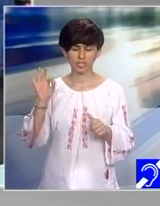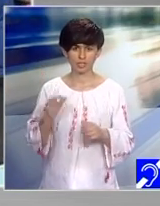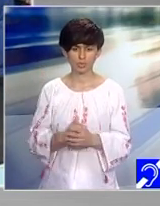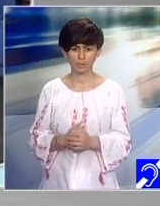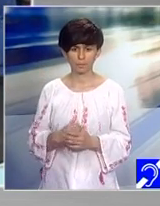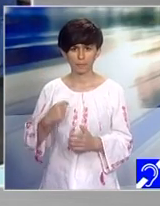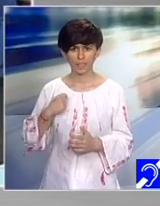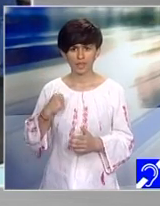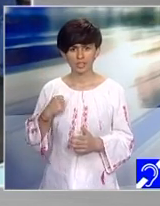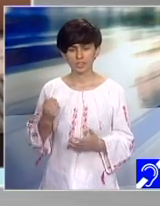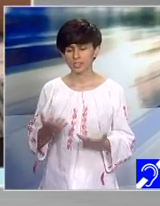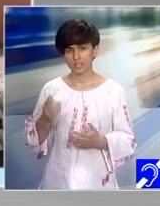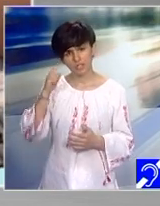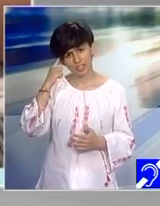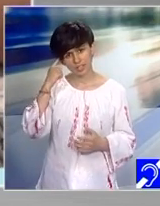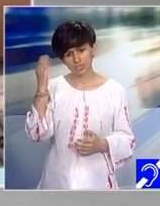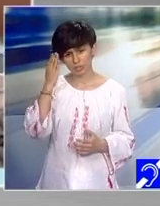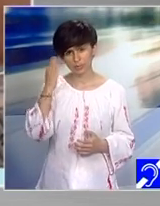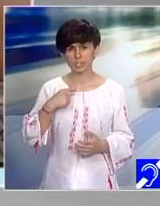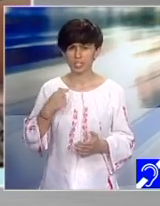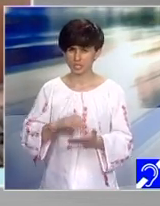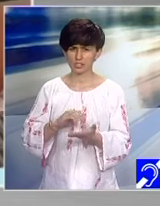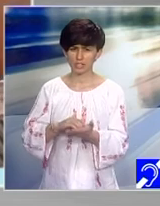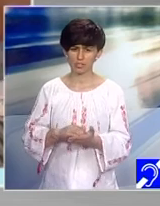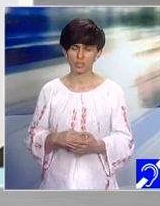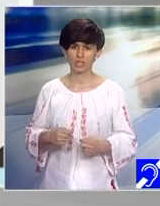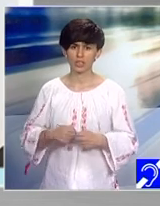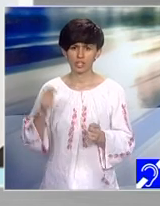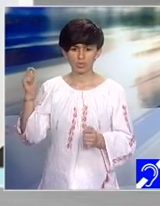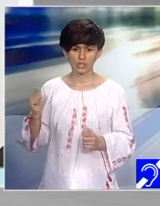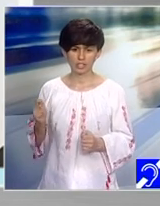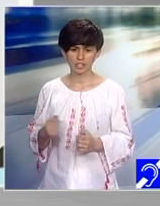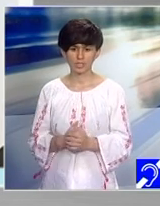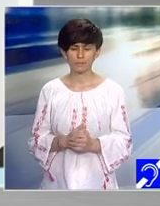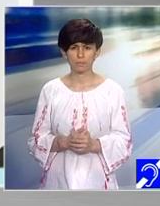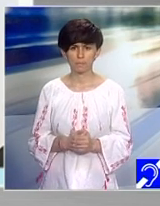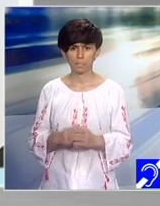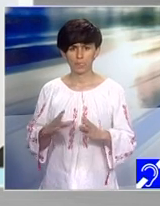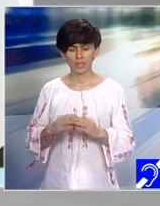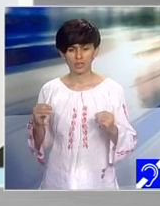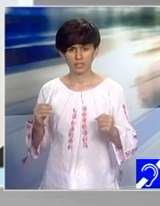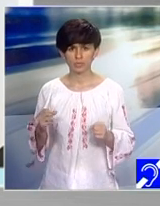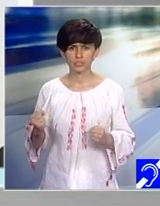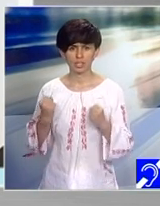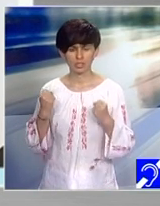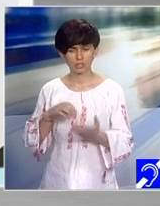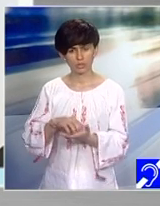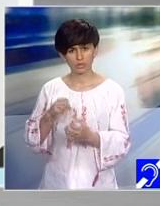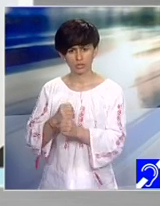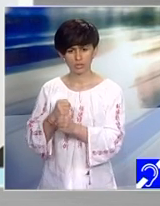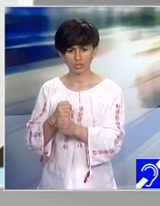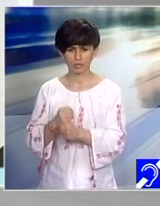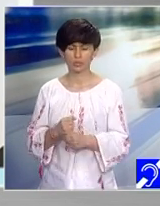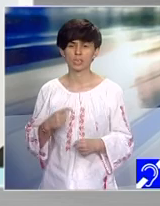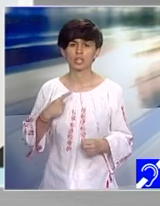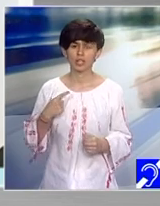care să știe o meserie e nevoie ca de aer în toate zonele din țară. Deficitul forței de muncă din zona Timiș, din județul Timiș, este